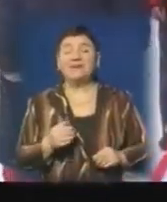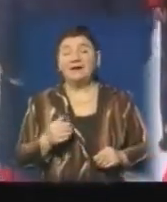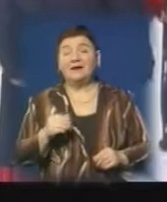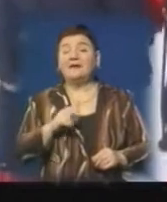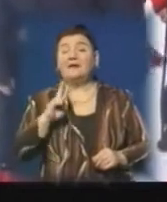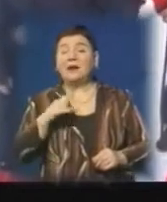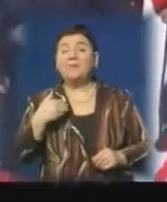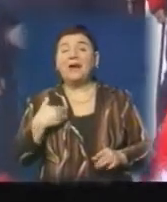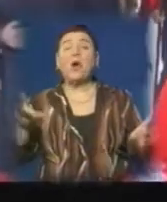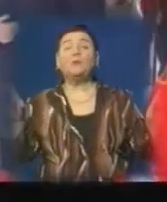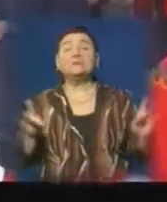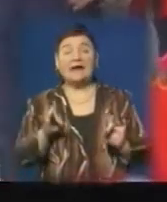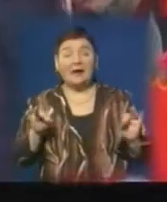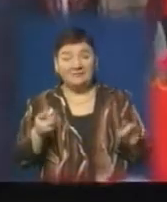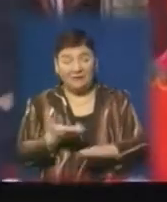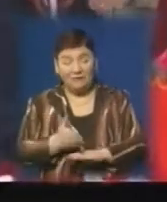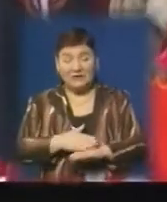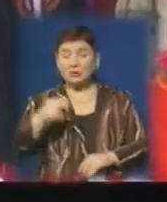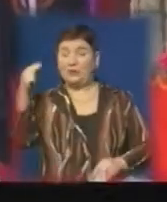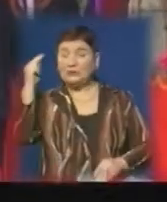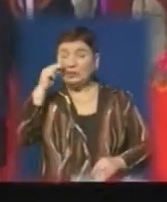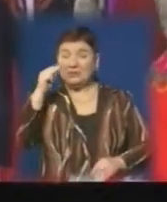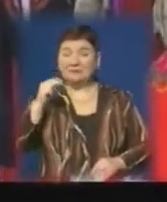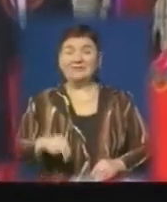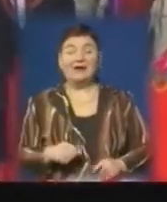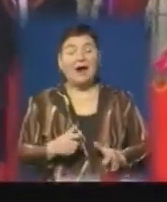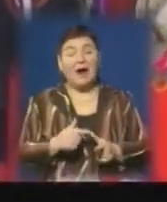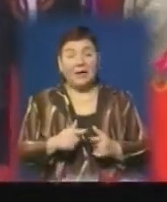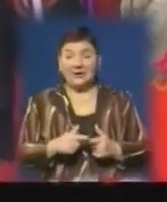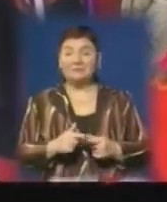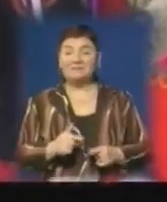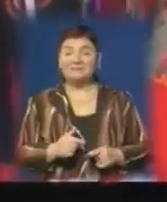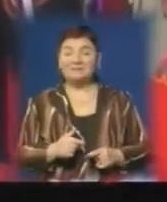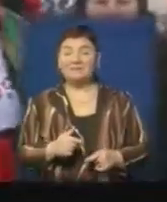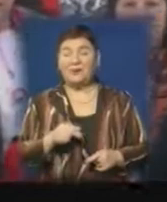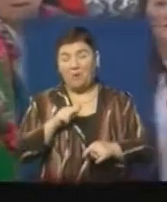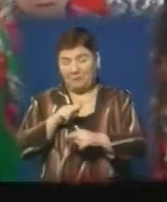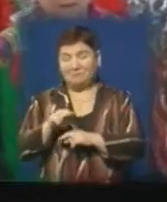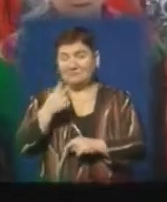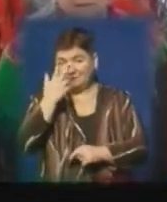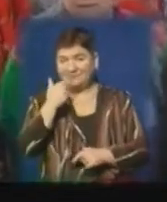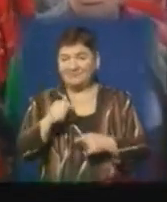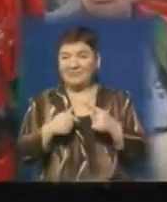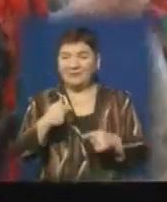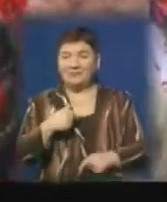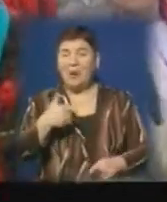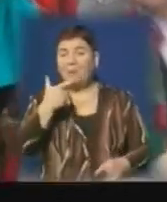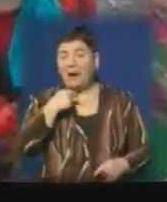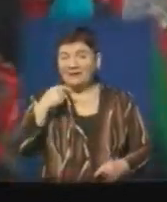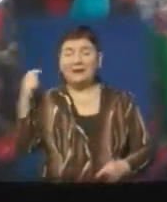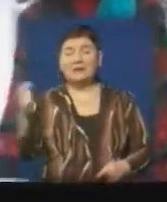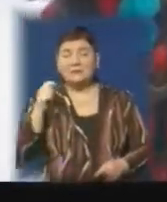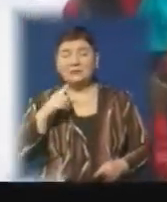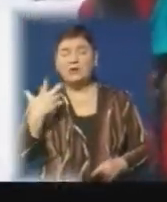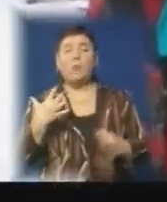як не музиканти, важко вчити. Але привчаємося. Пане Газдо, чи пустите нас